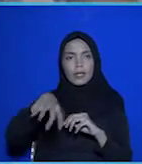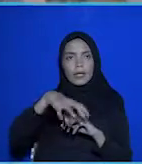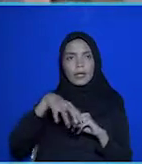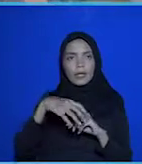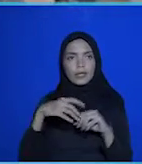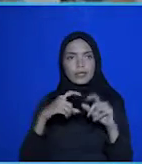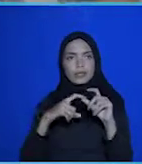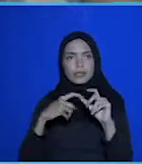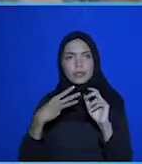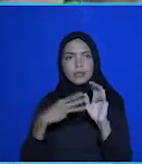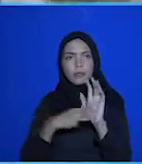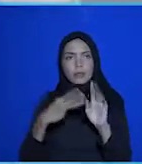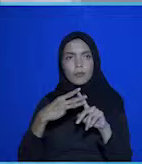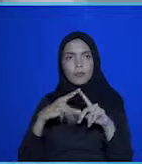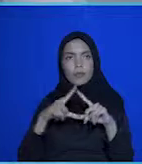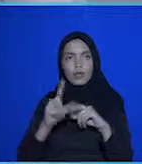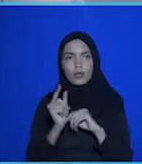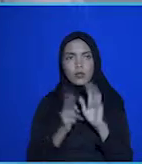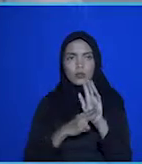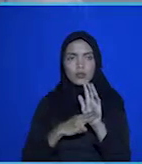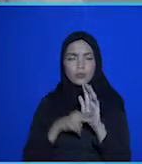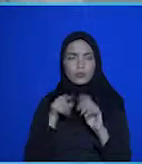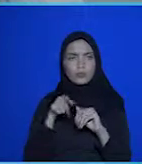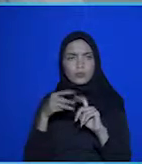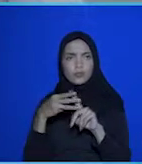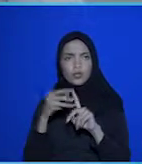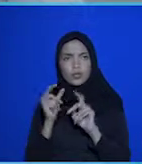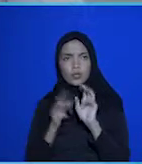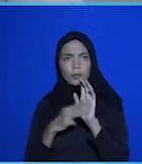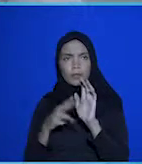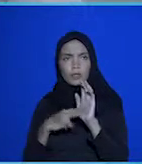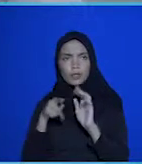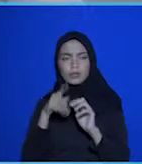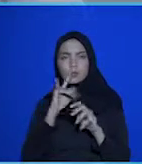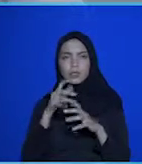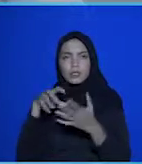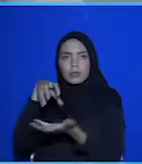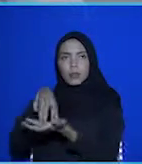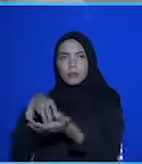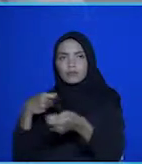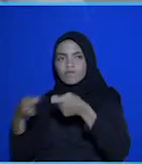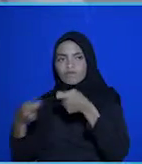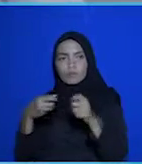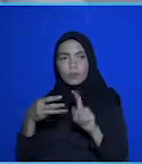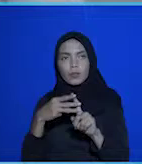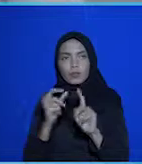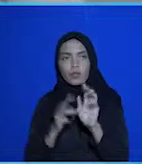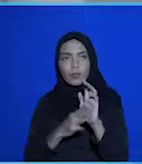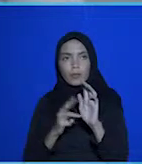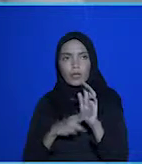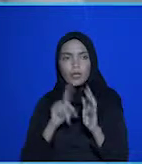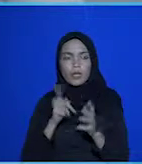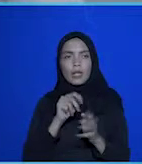daerah Sembalun itu BUMN punya merupakan wilayah binaan BUMN di sana. Kita